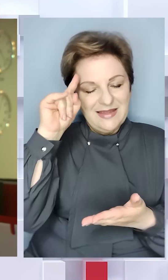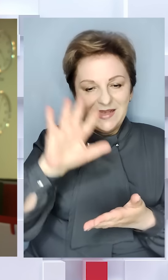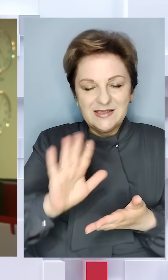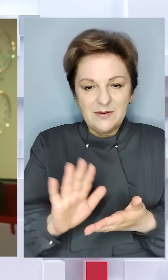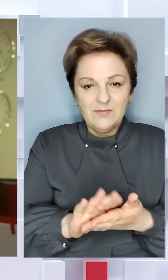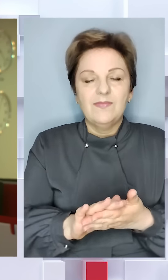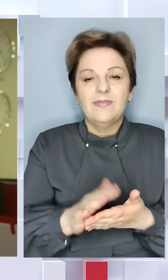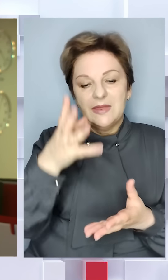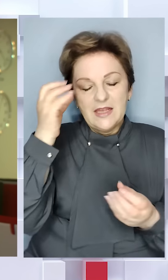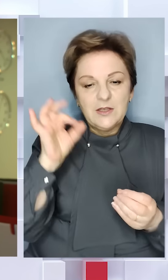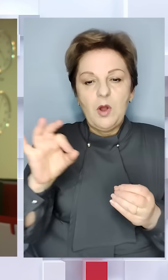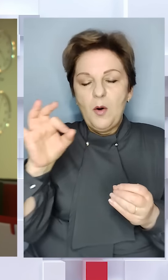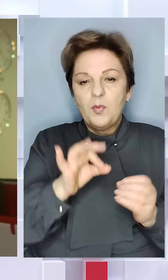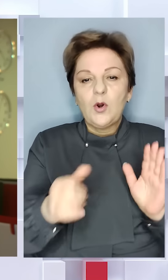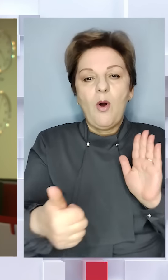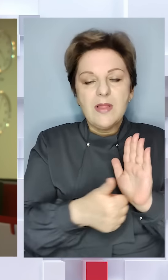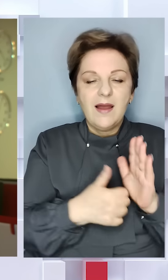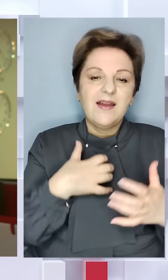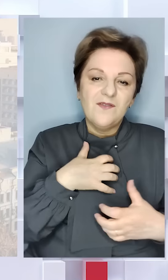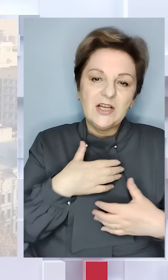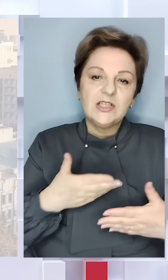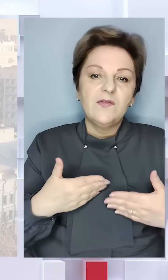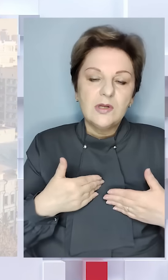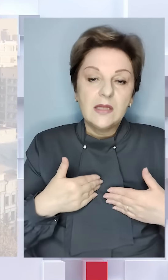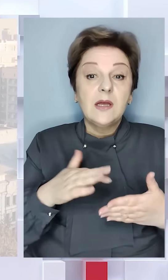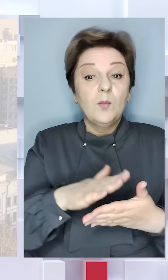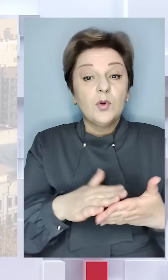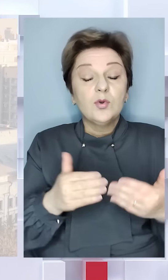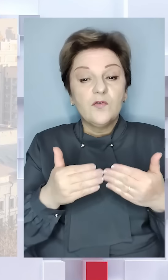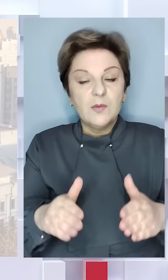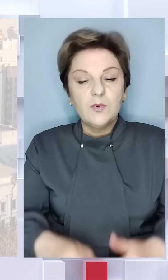дуже важливо. Я тим часом продовжую випуск.